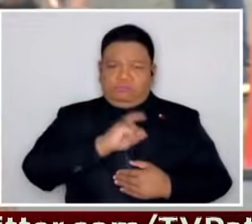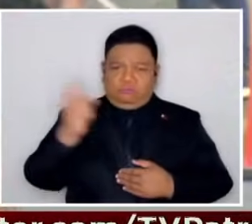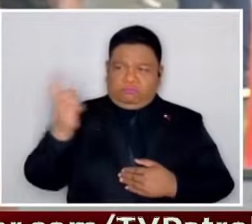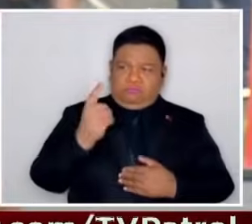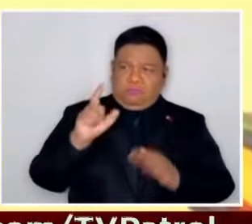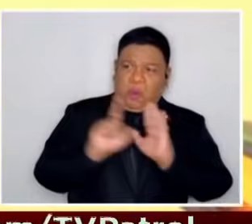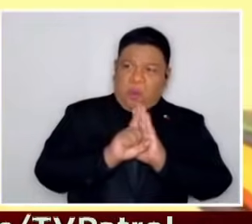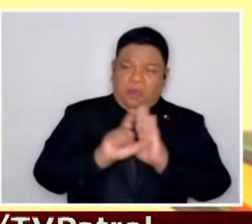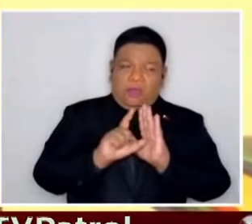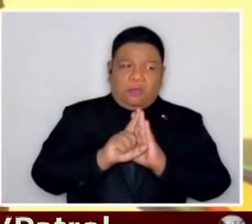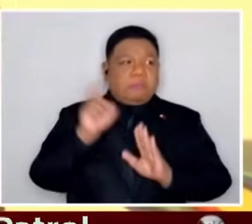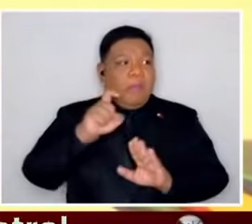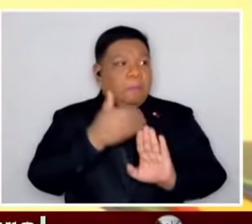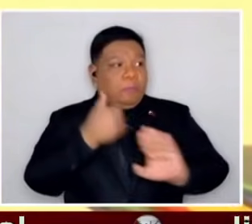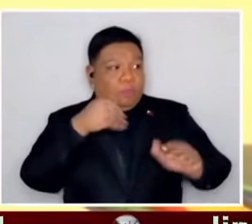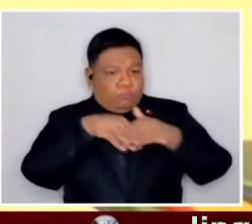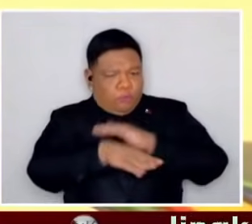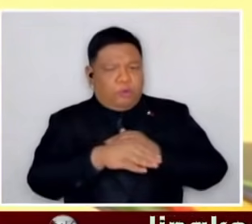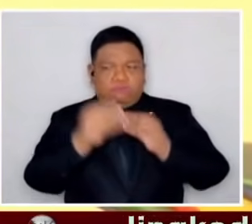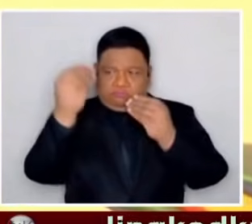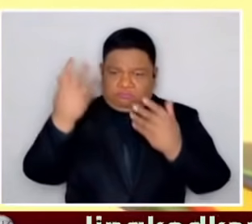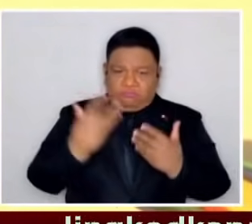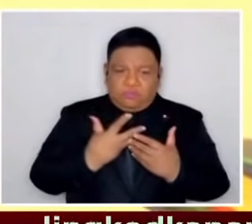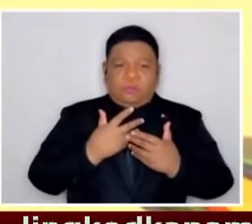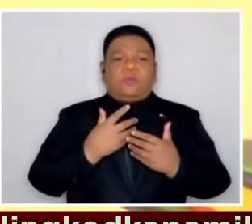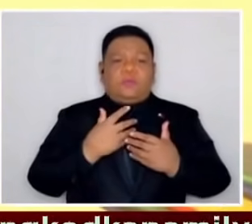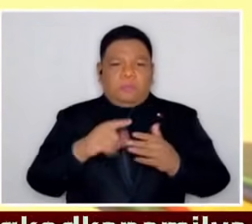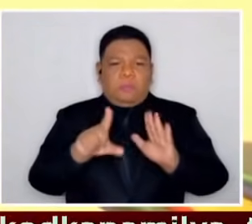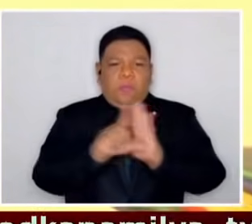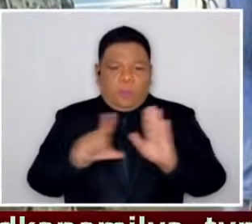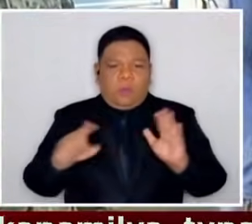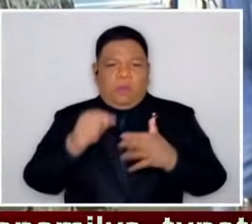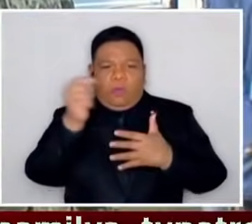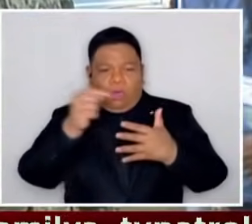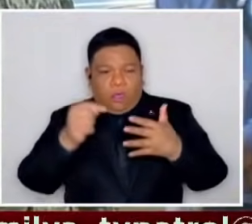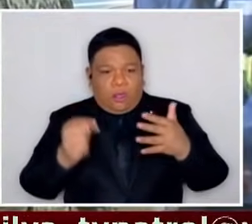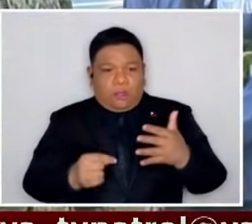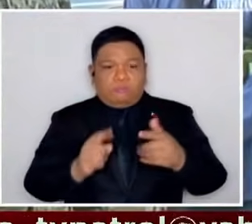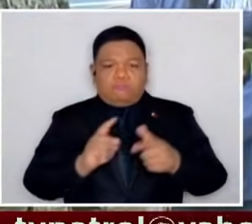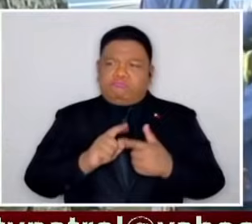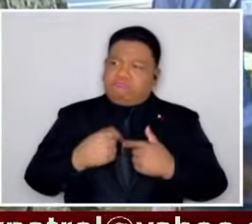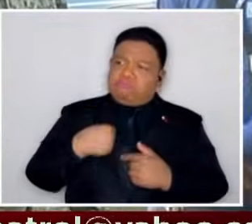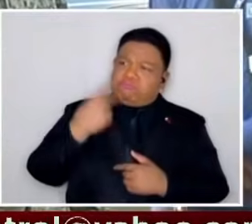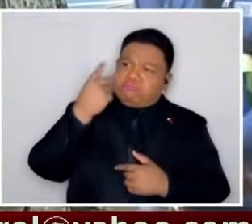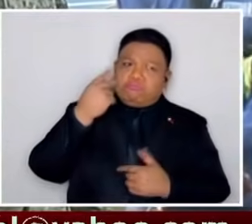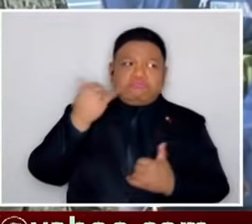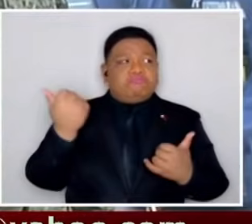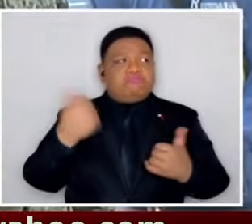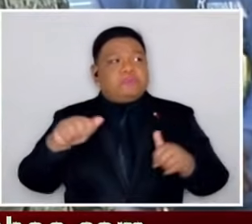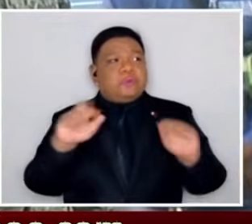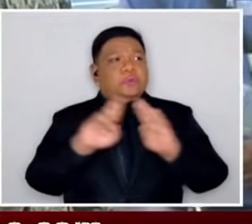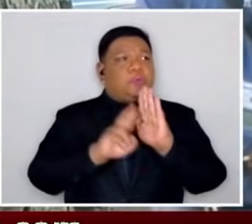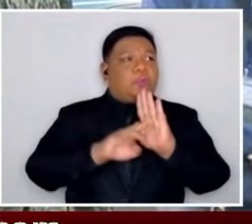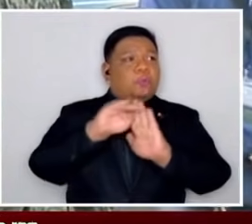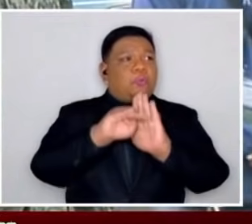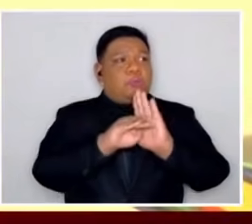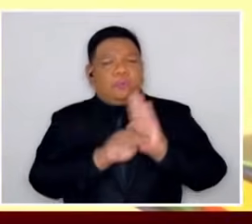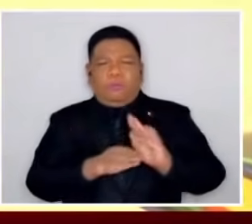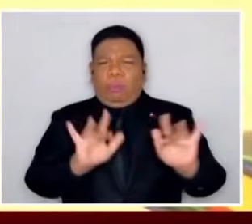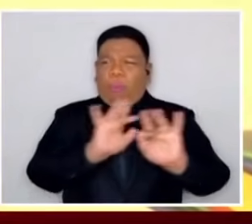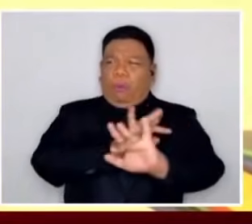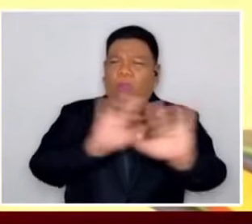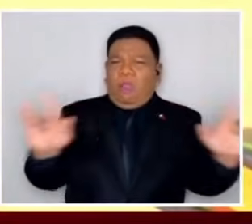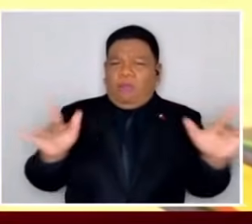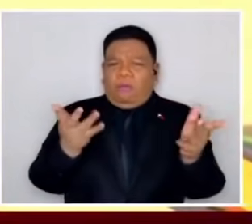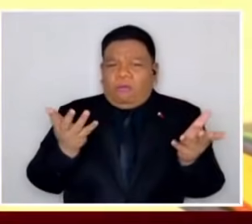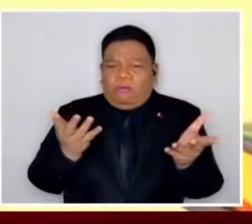sa bungad, sinabi na nila sa akin upon approaching na ganyan, ganito. And then tinitingnan ko kung meron sila nakalagay na ganun, bawal, bawal, ganun. Wala naman nakalagay doon. Hindi